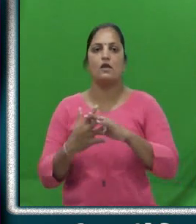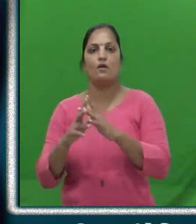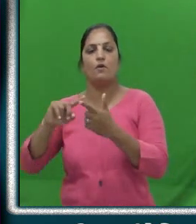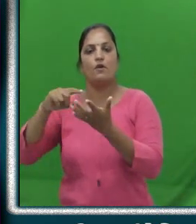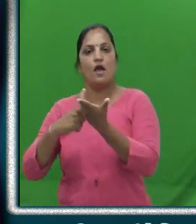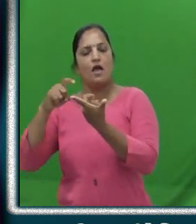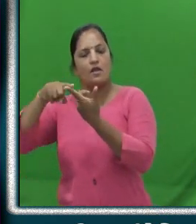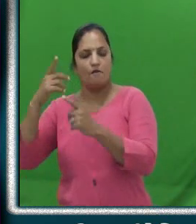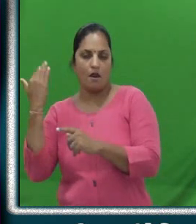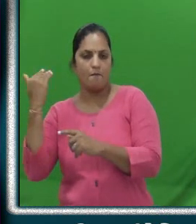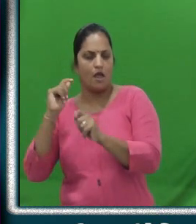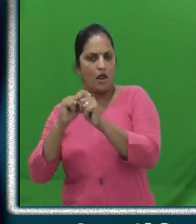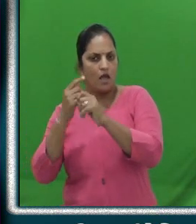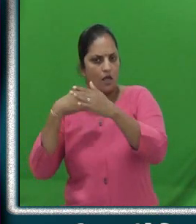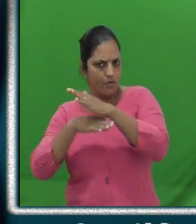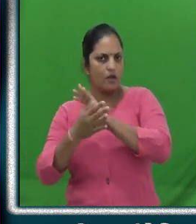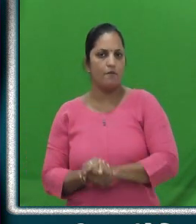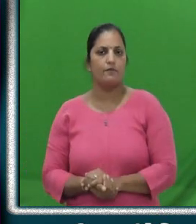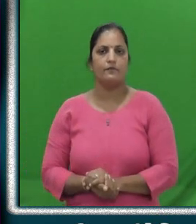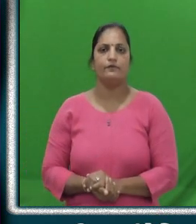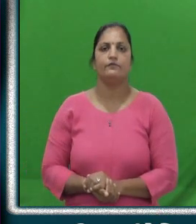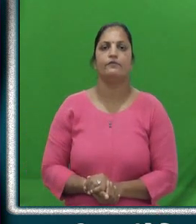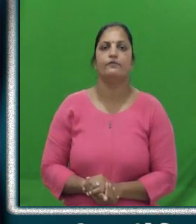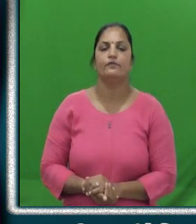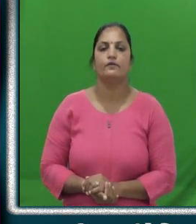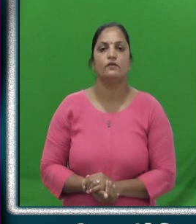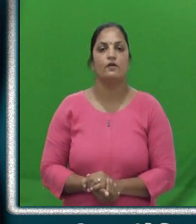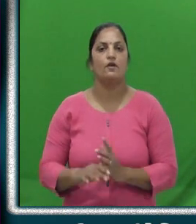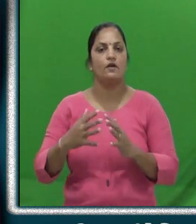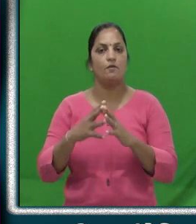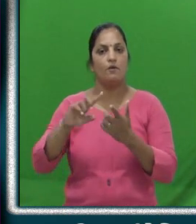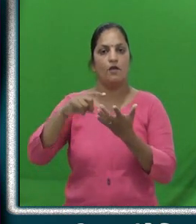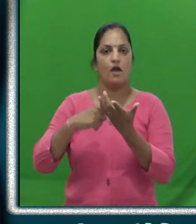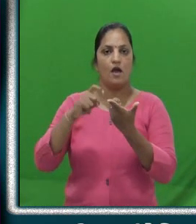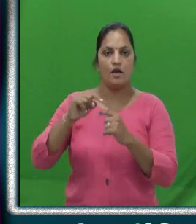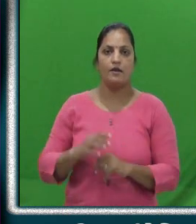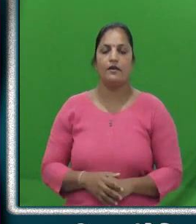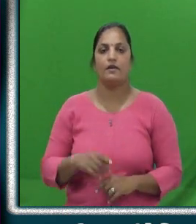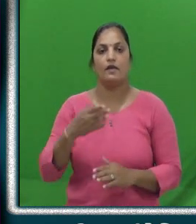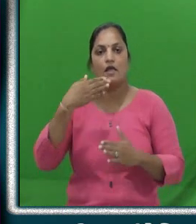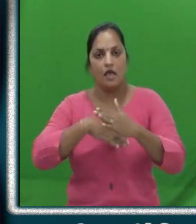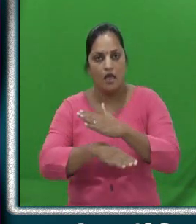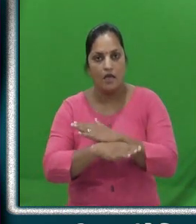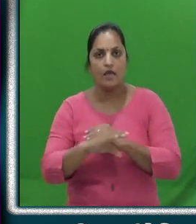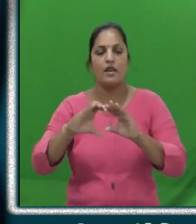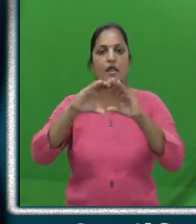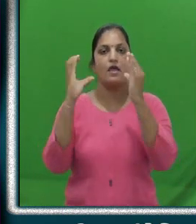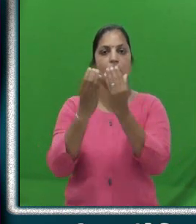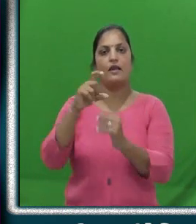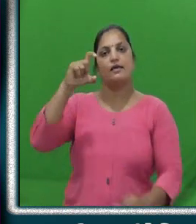આવશે વેર અરુણ સ્ટીમ સ્ટુડન્ટ વેર